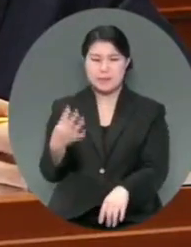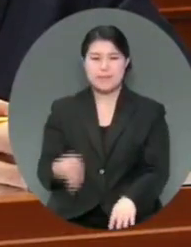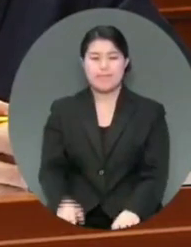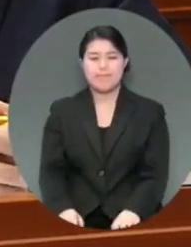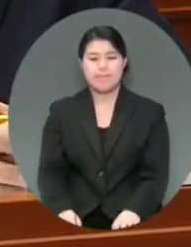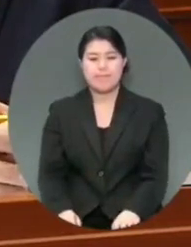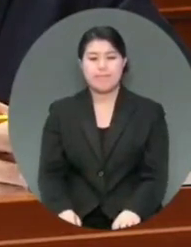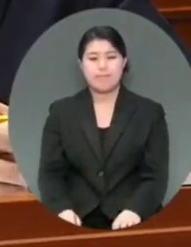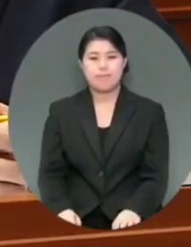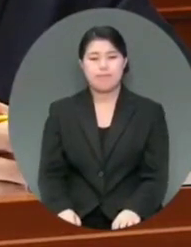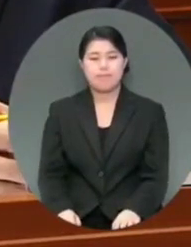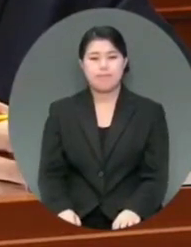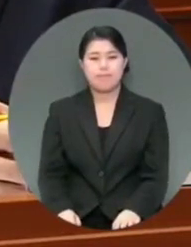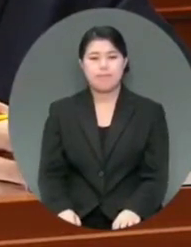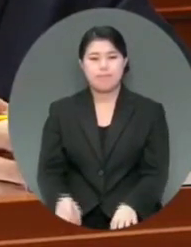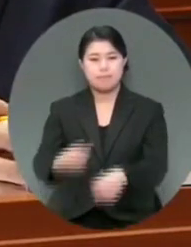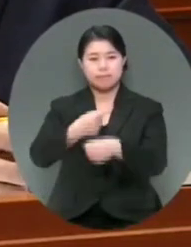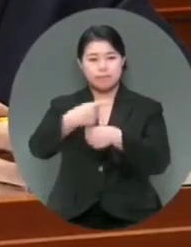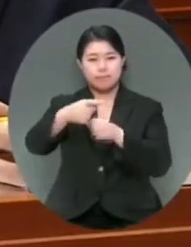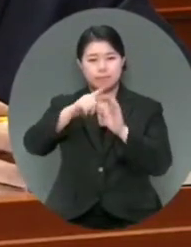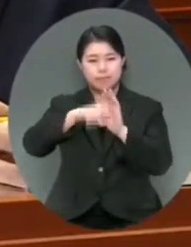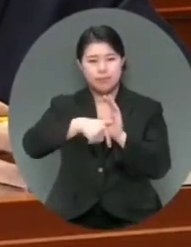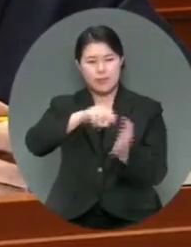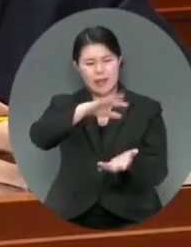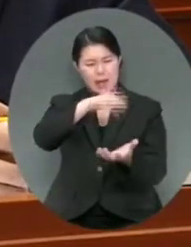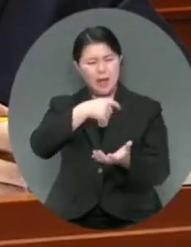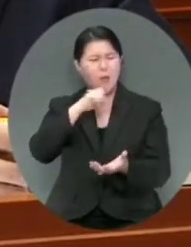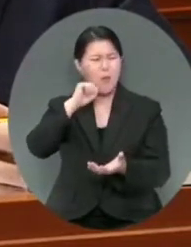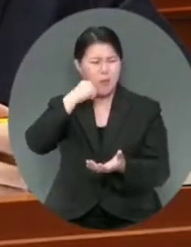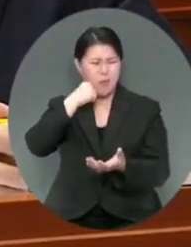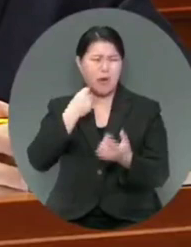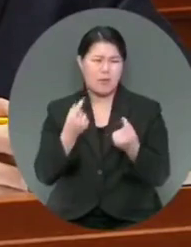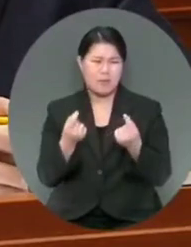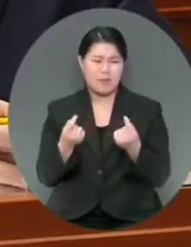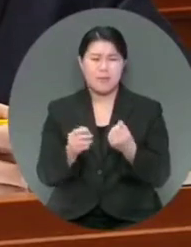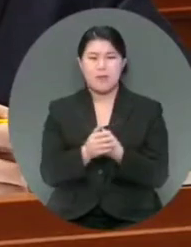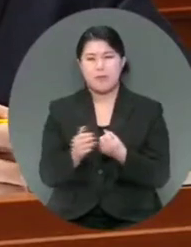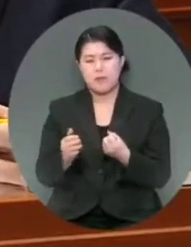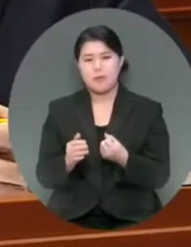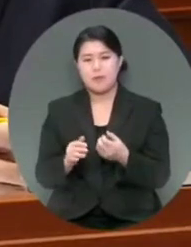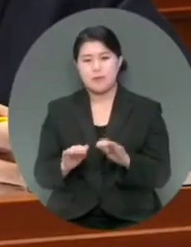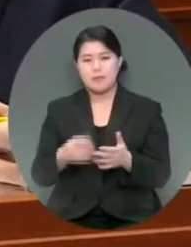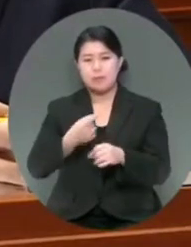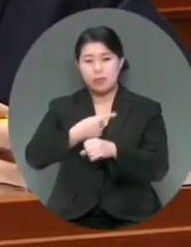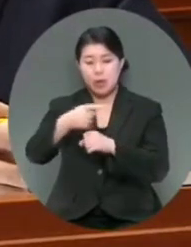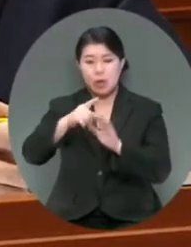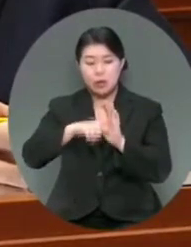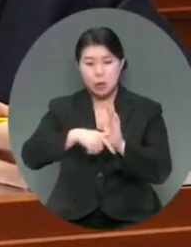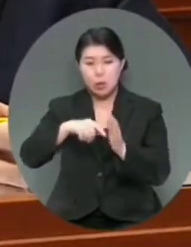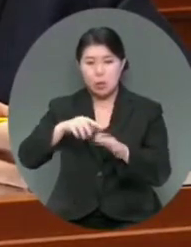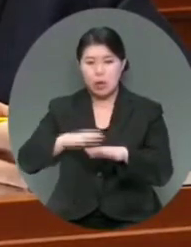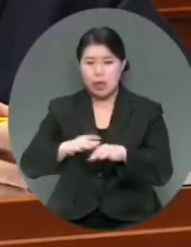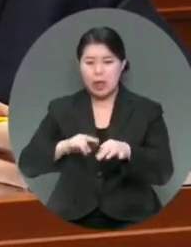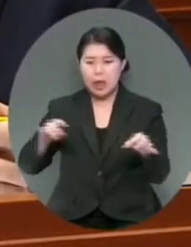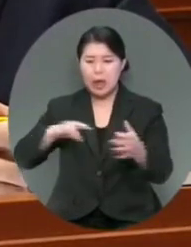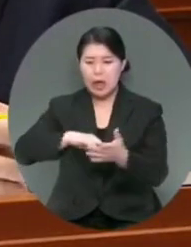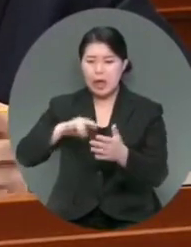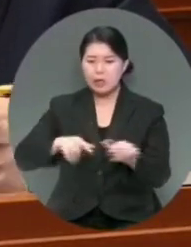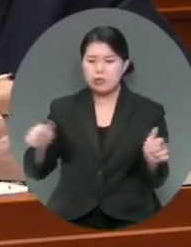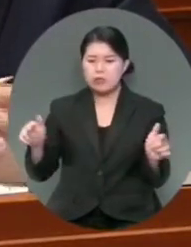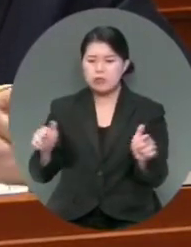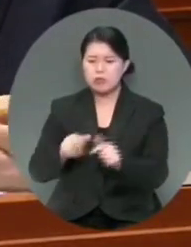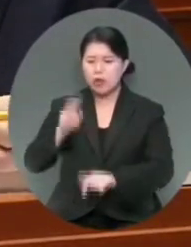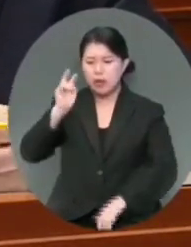했는데 잘 아시다시피 내년에도 좀 어려워질 것 같습니다. 다시 말씀드려서 내년에도 교부세 감소가 예상이